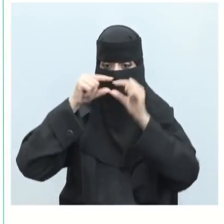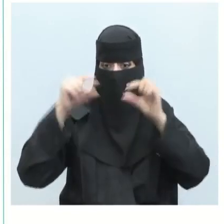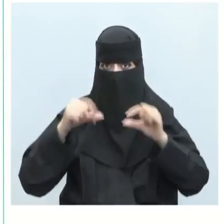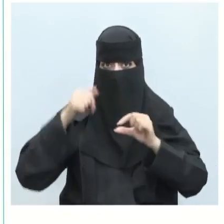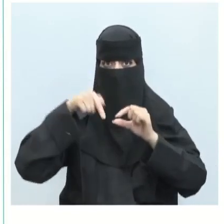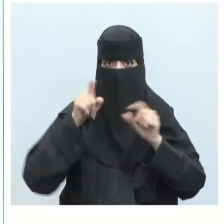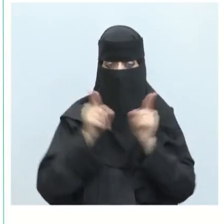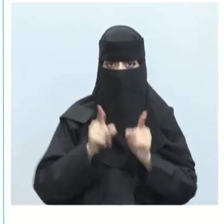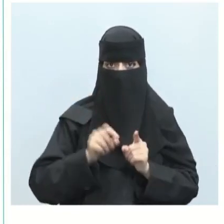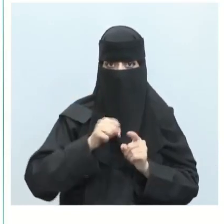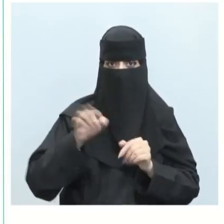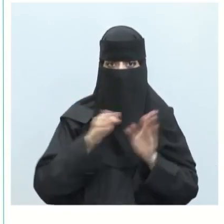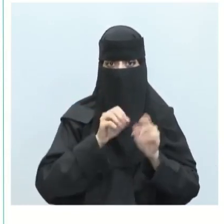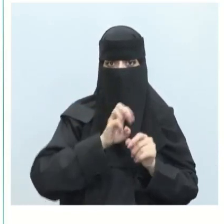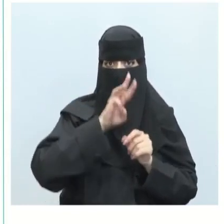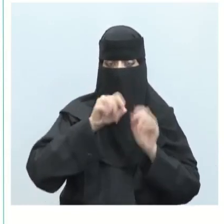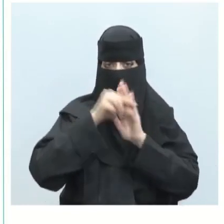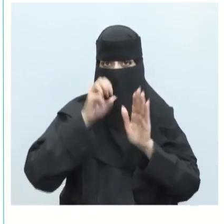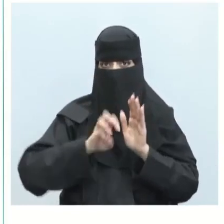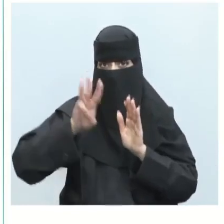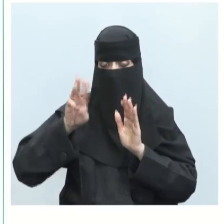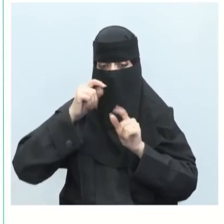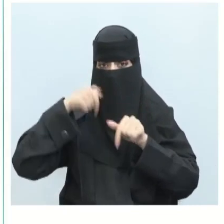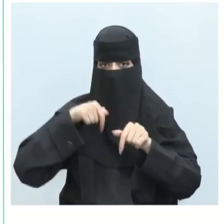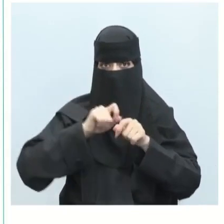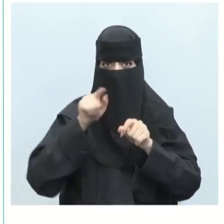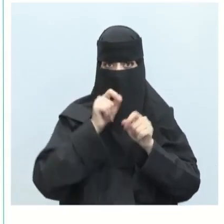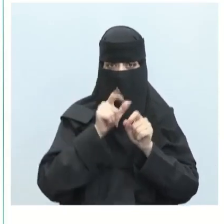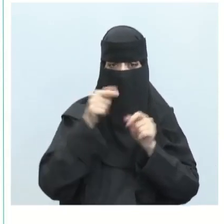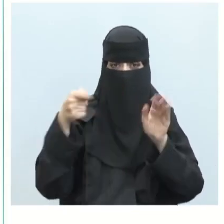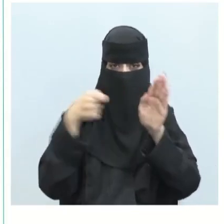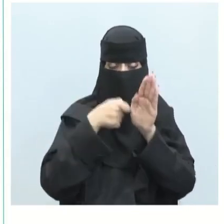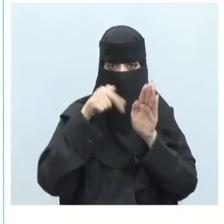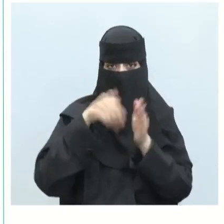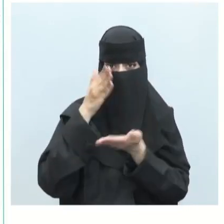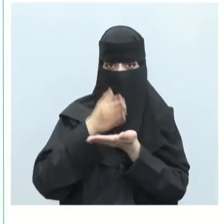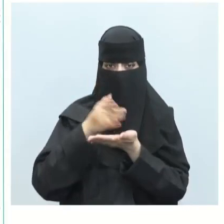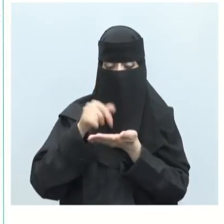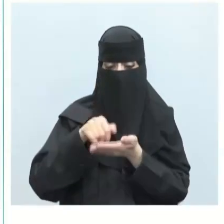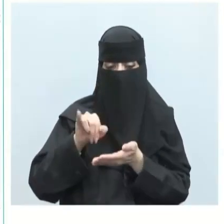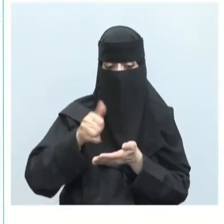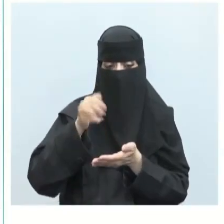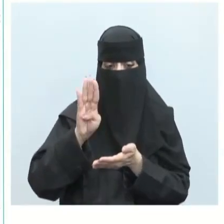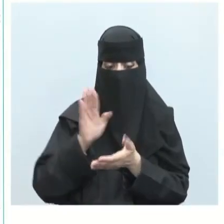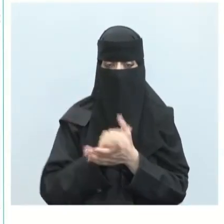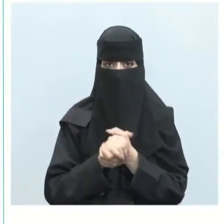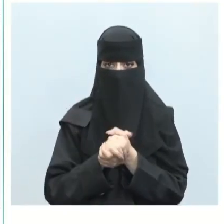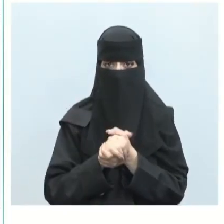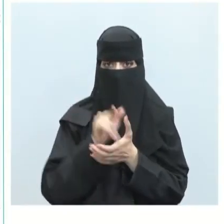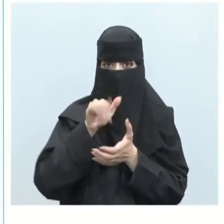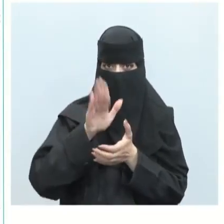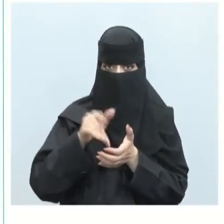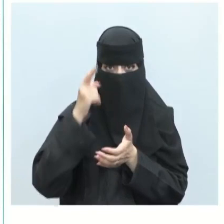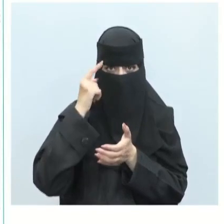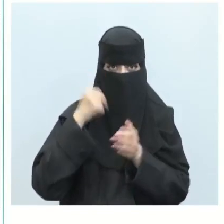بروتوكول الانترنت اي بي لعناوين التحكم بالنفاذ للوسط ماك عرفنا